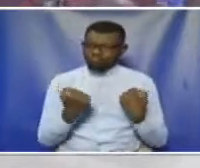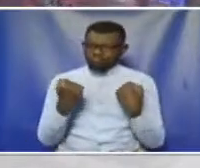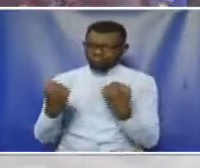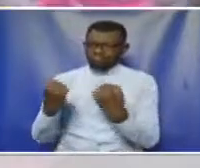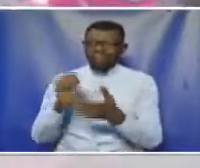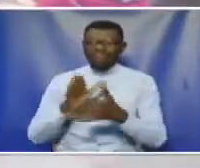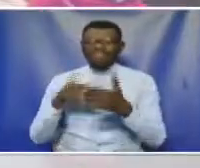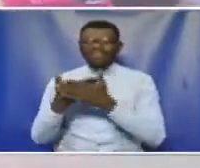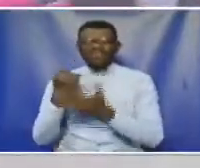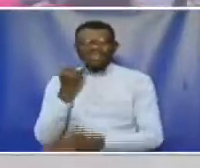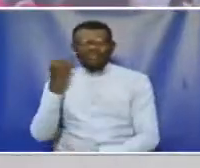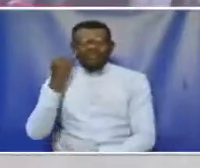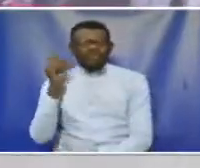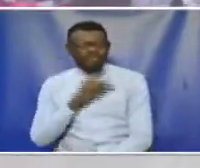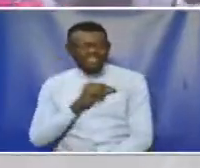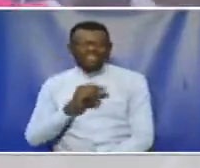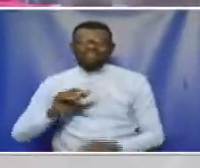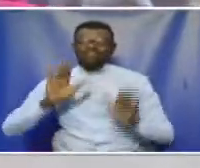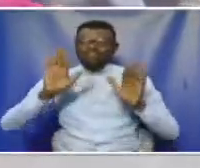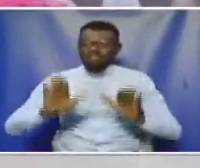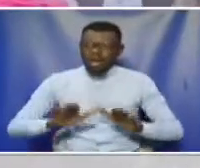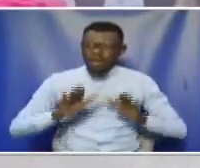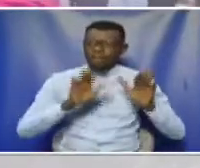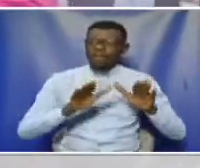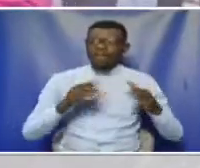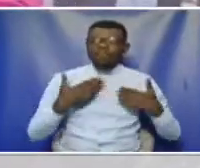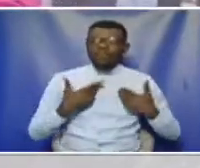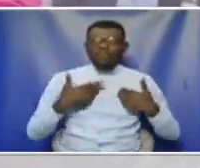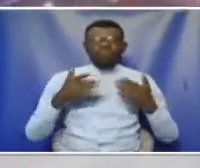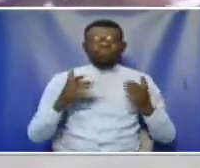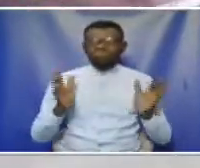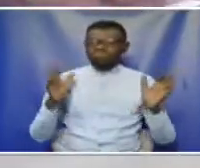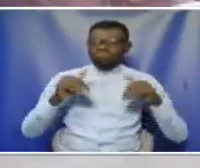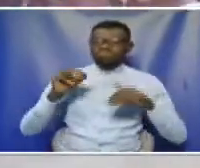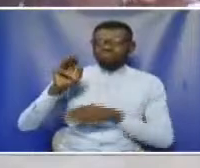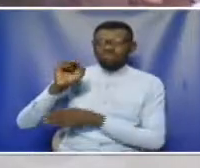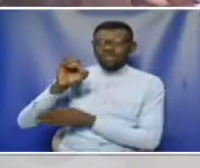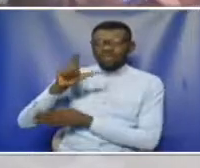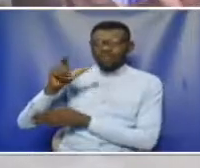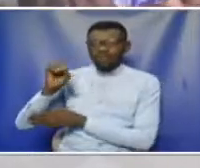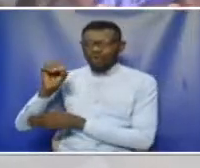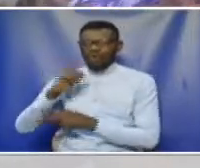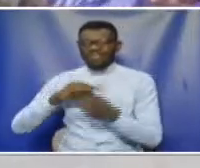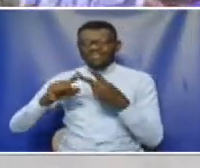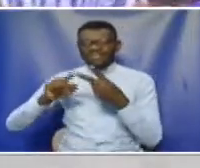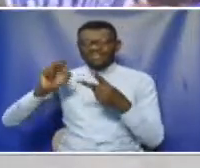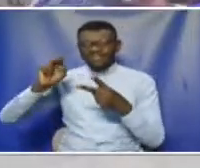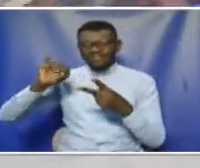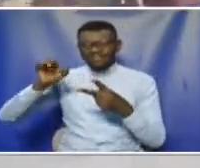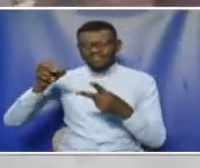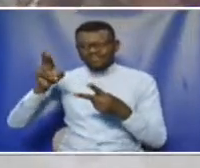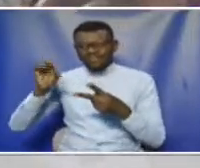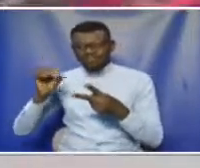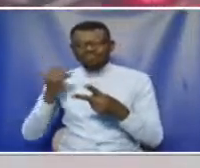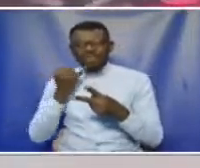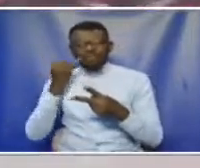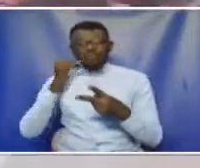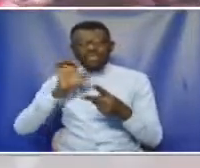ya Nakuru na kuanza msururu wa mikutano iliyorindima Molo, Njoro na Nakuru Mashariki. Baba amerudi.